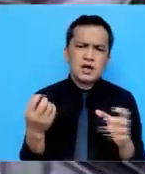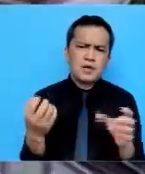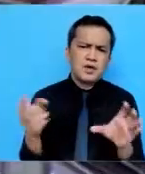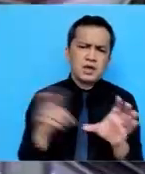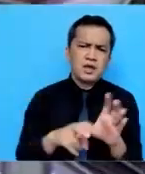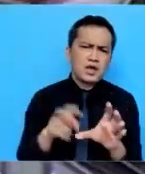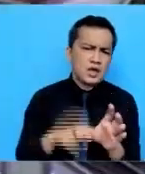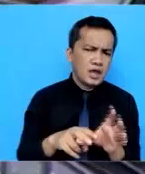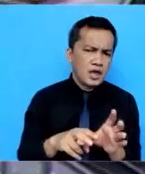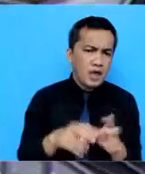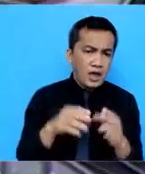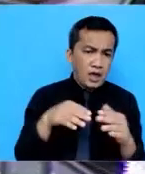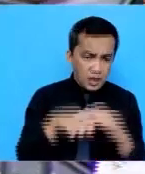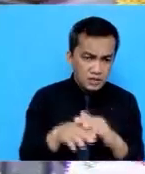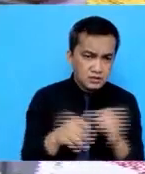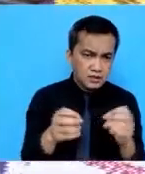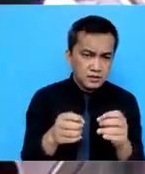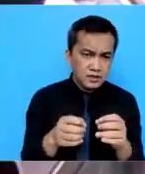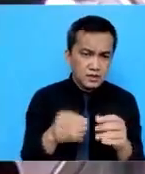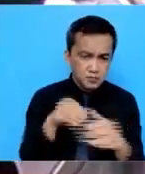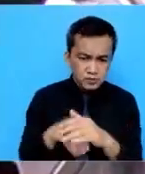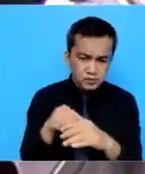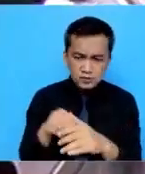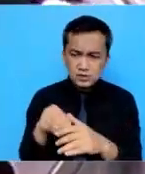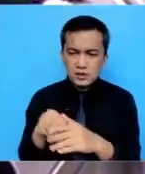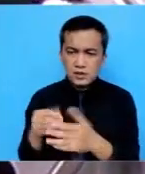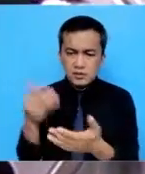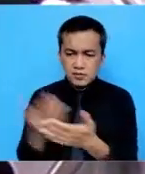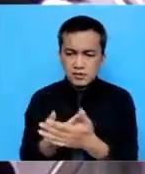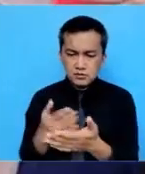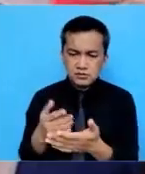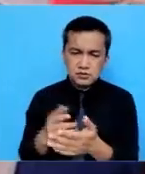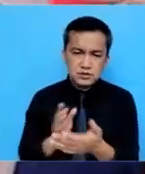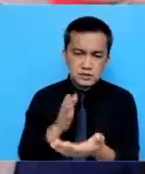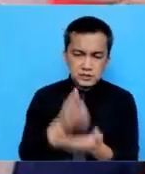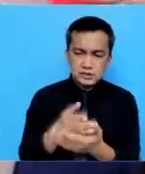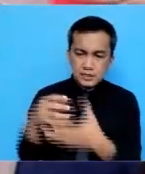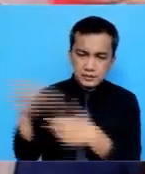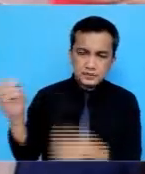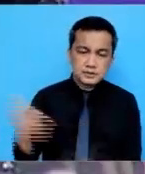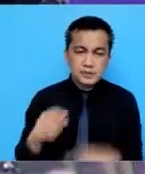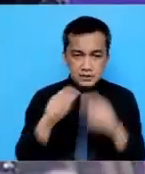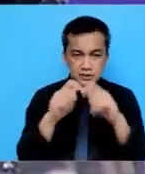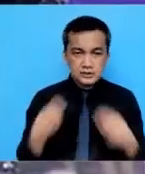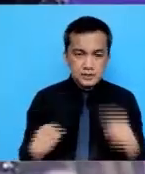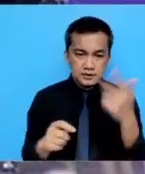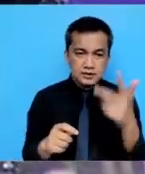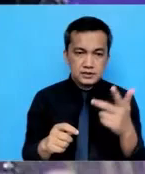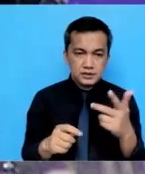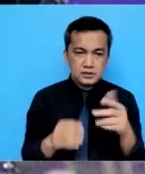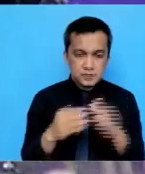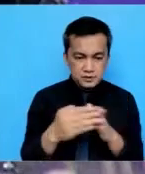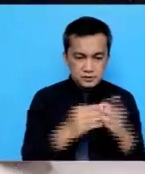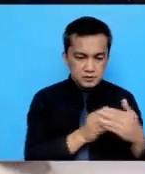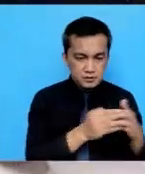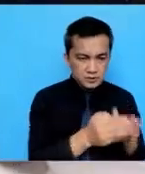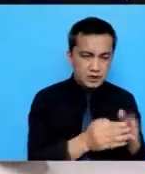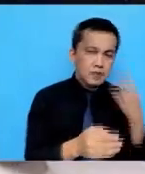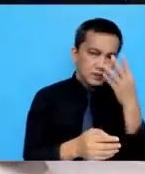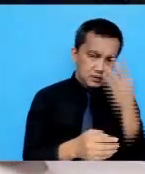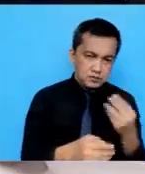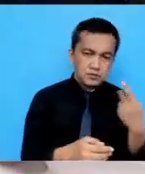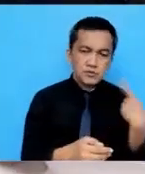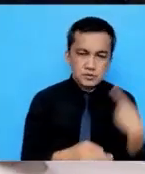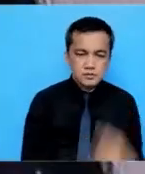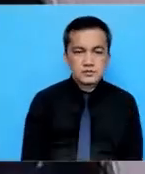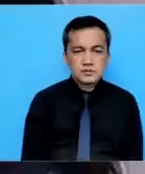loob, naiipon na ang mga bagong dating sa labas. Sa Terminal 3 naman, halos bawat sulok may natutulog pa rin pasahero. Isa sa